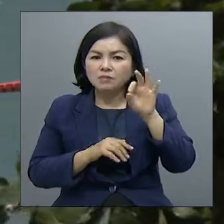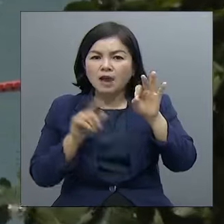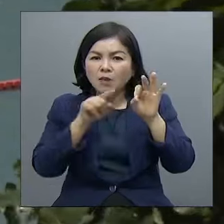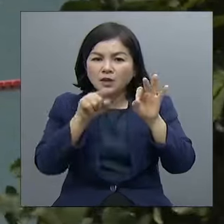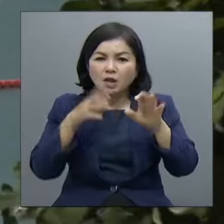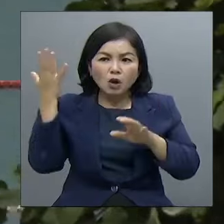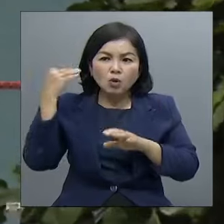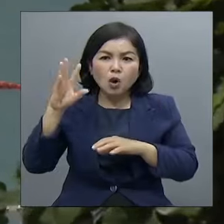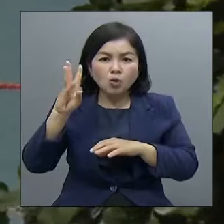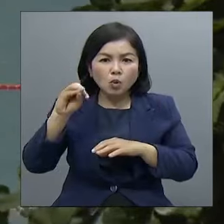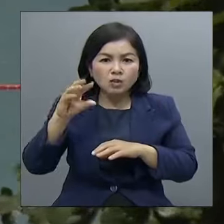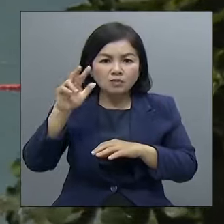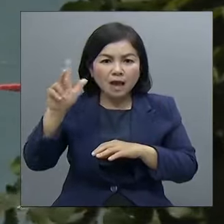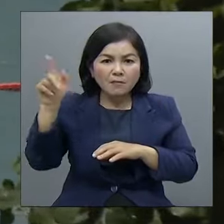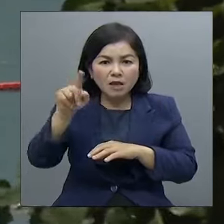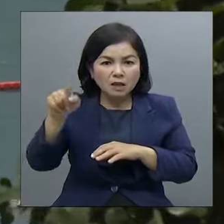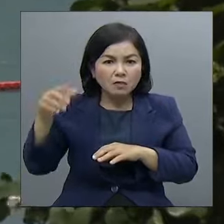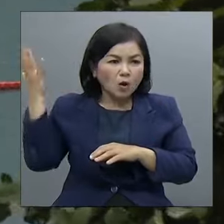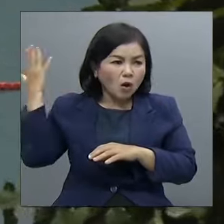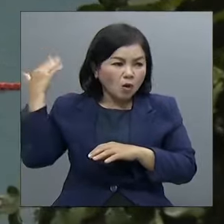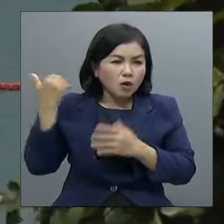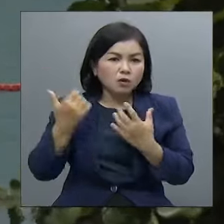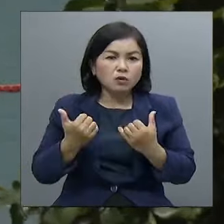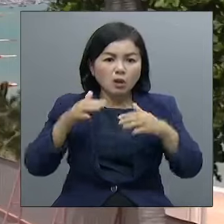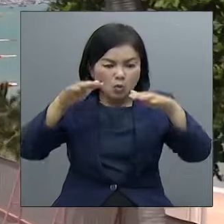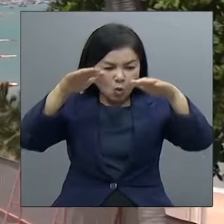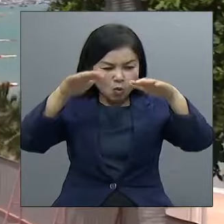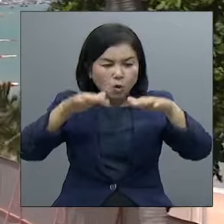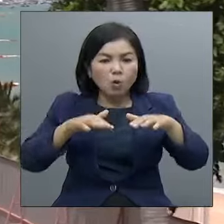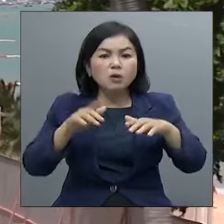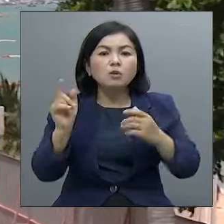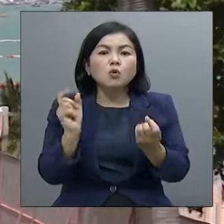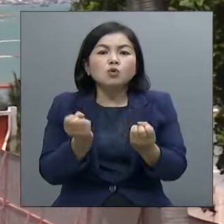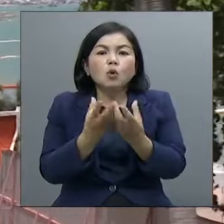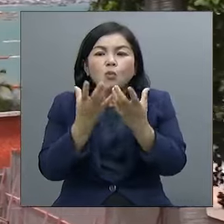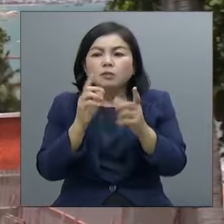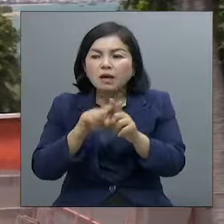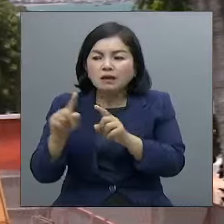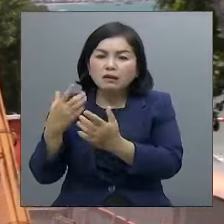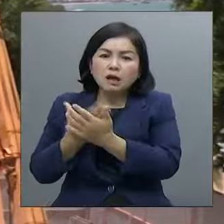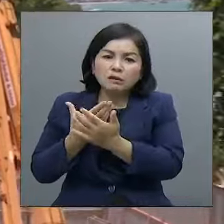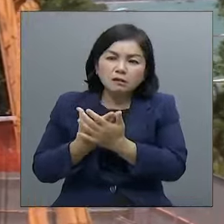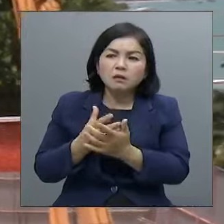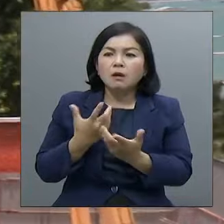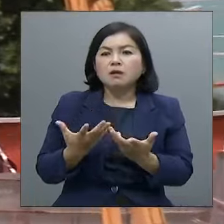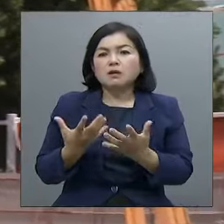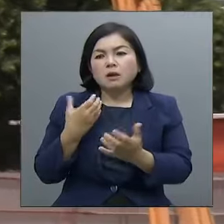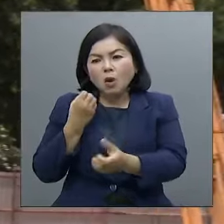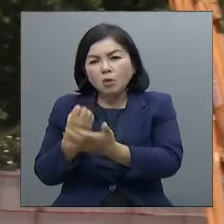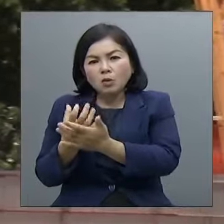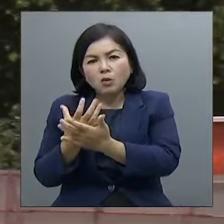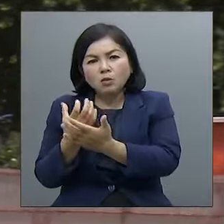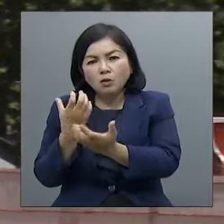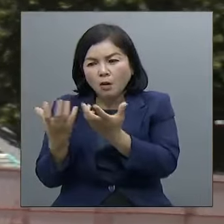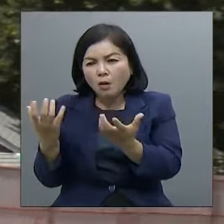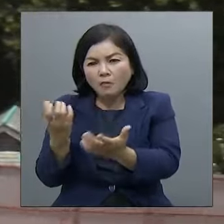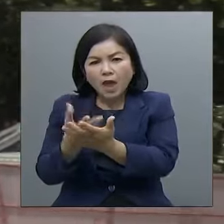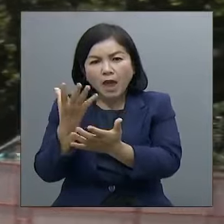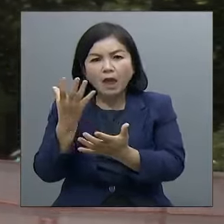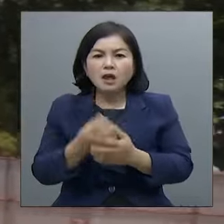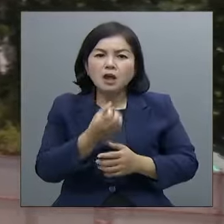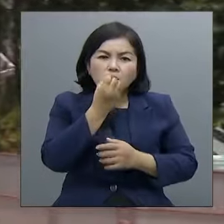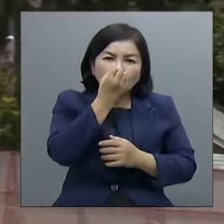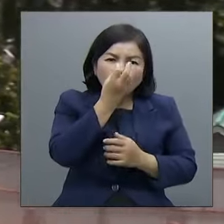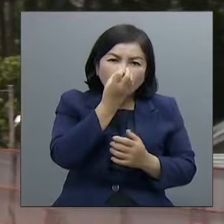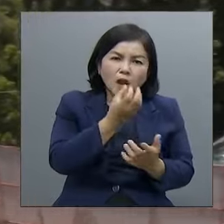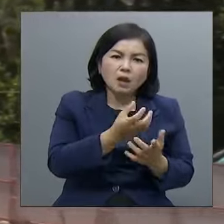ร้อยละ63ในรอบก่อนหน้าหลังจากผู้บริโภคต้องเผชิญกับความท้าทายทางการเงินทั้งค่าครองชีพที่เพิ่มขึ้นแล้วก็อัตราดอกเบี้ยยัง